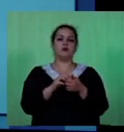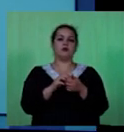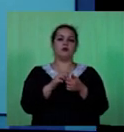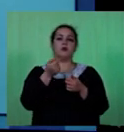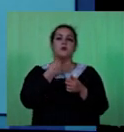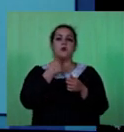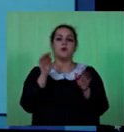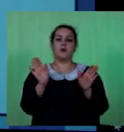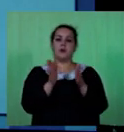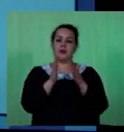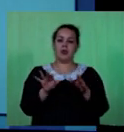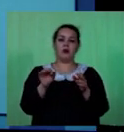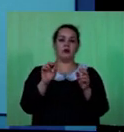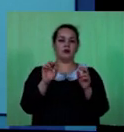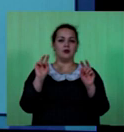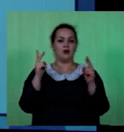петь,